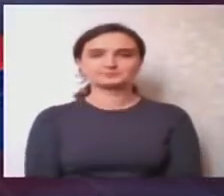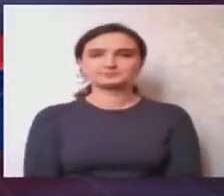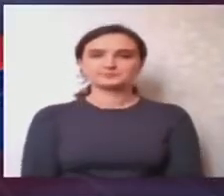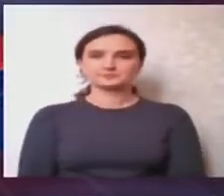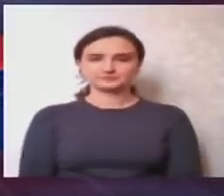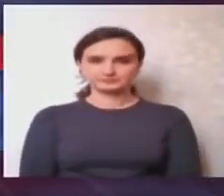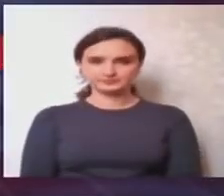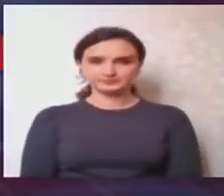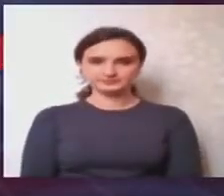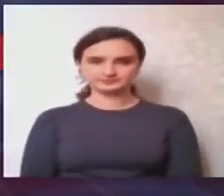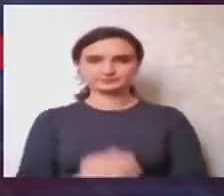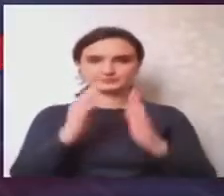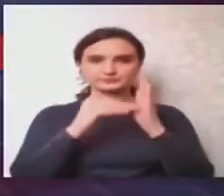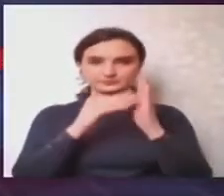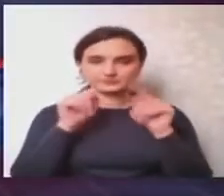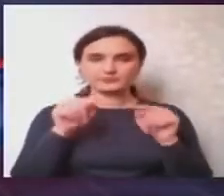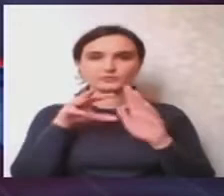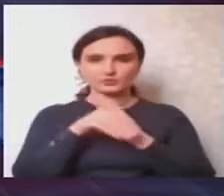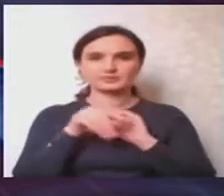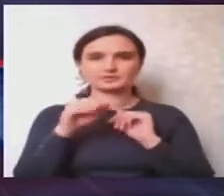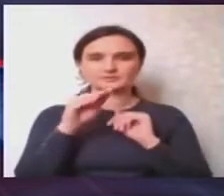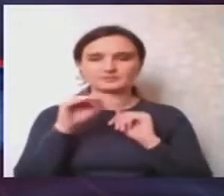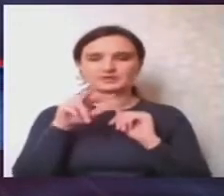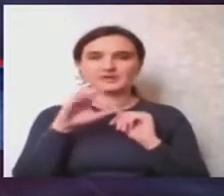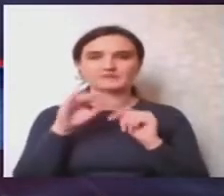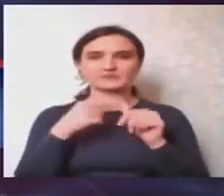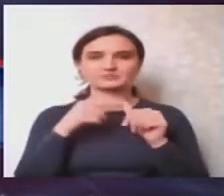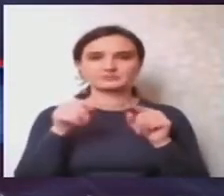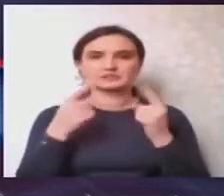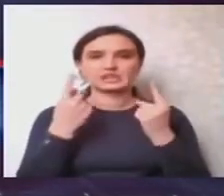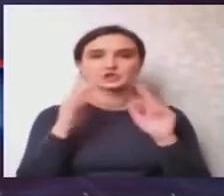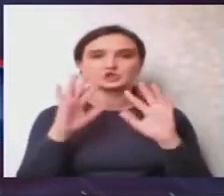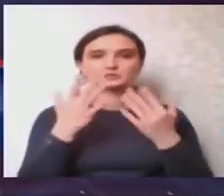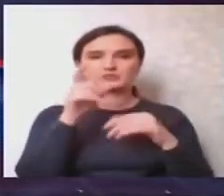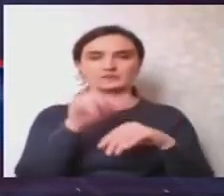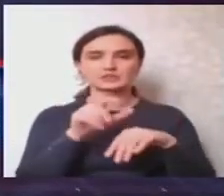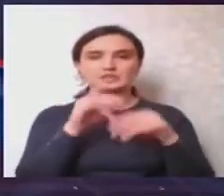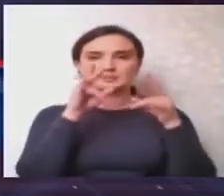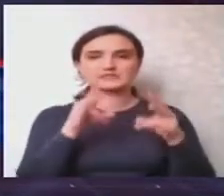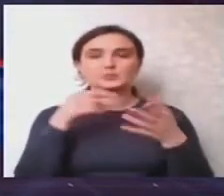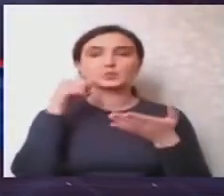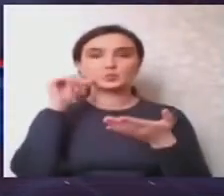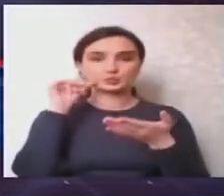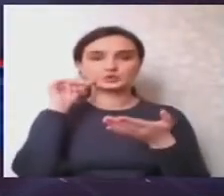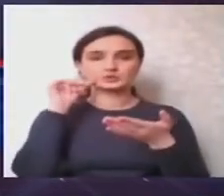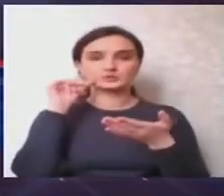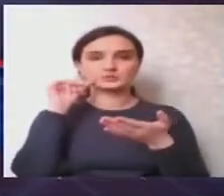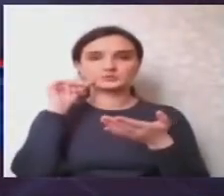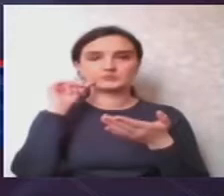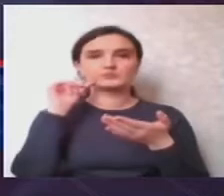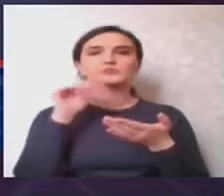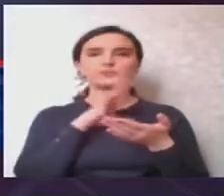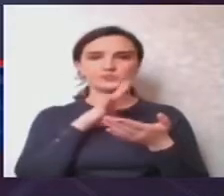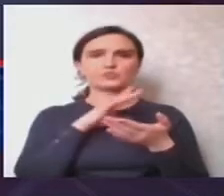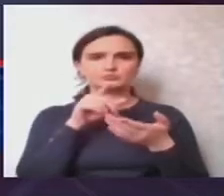სოფელ ფლავში არსებულ დაინფიცირების ერთ შემთხვევასთან დაკავშირებით გუშინ აღებულ იქნა